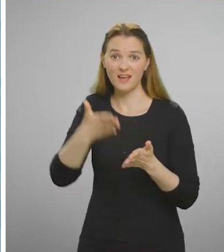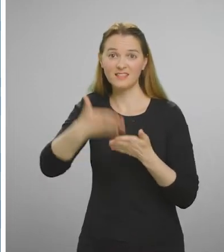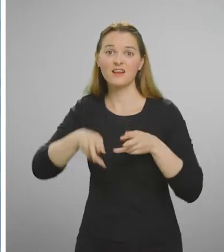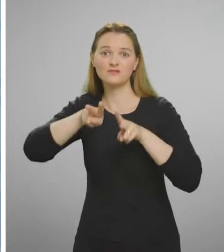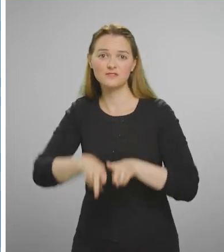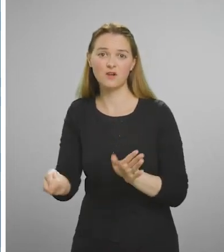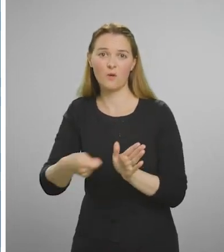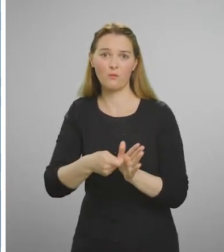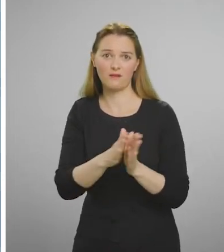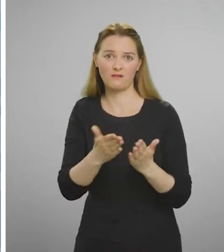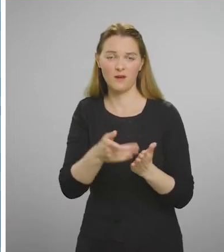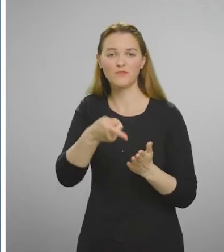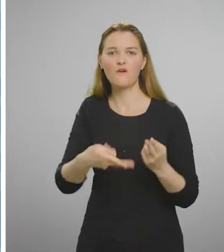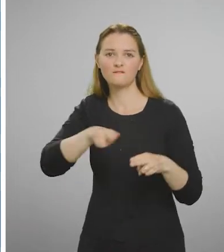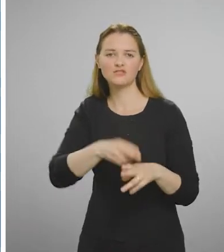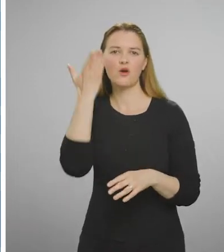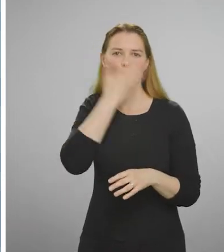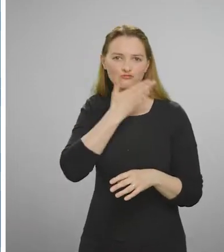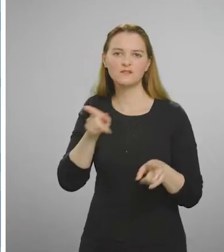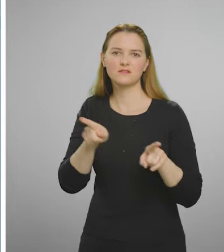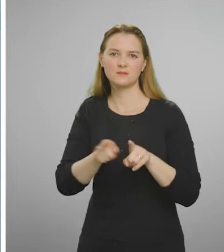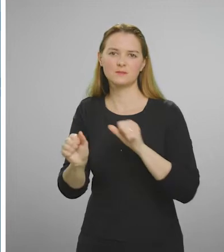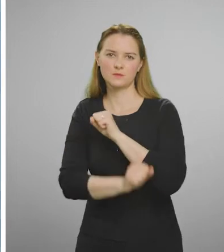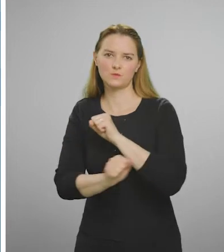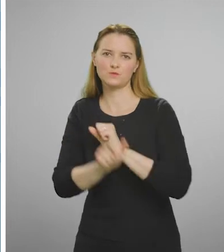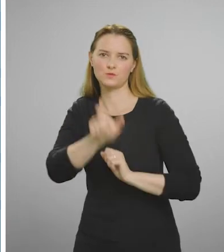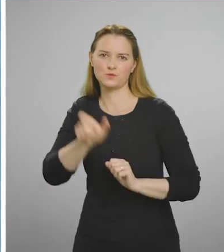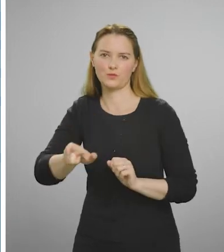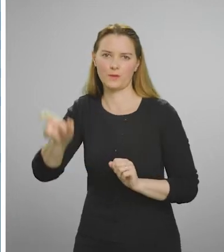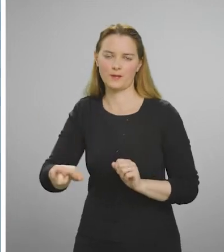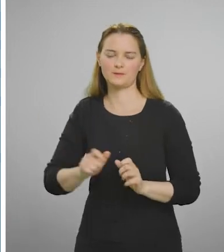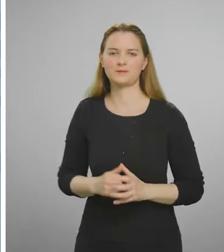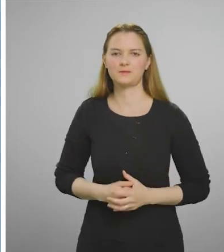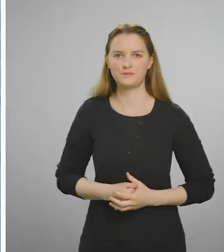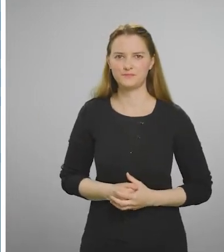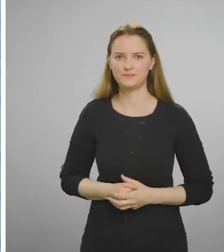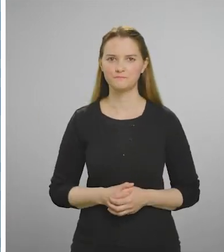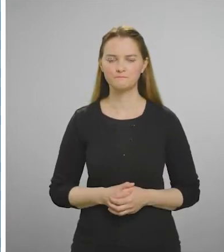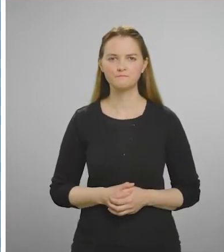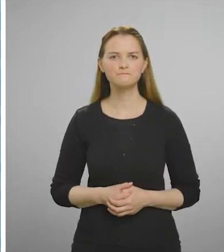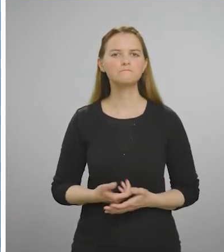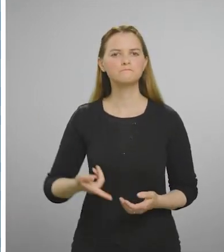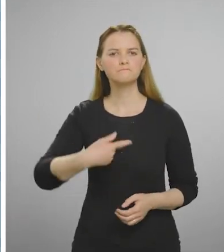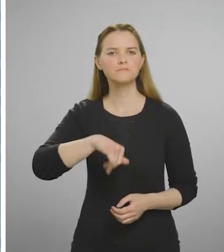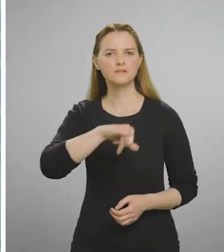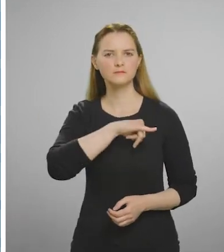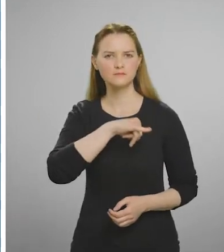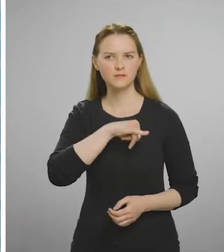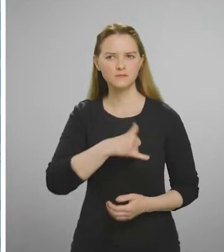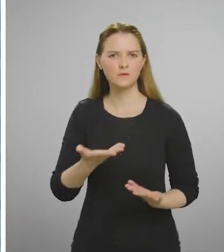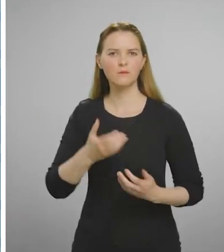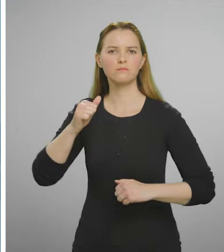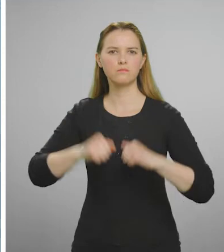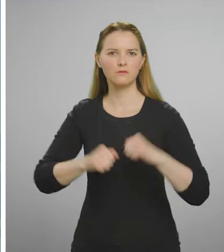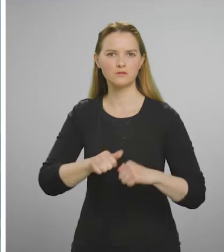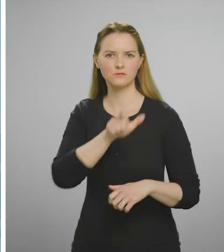te knjige i kupuje. Čitatelji e-knjige su prije svega učenici i studenti. Je li se ponašanje osoba